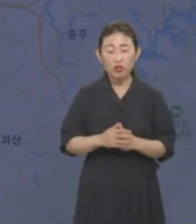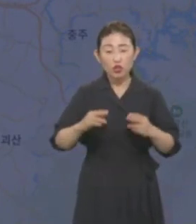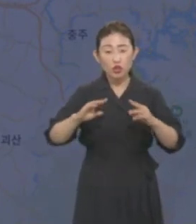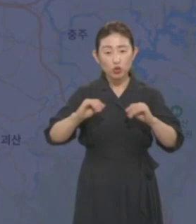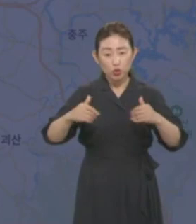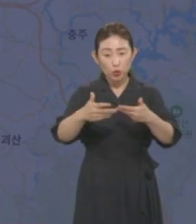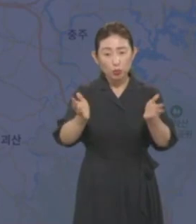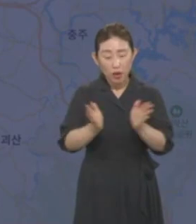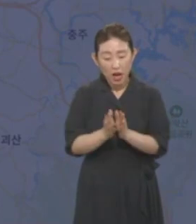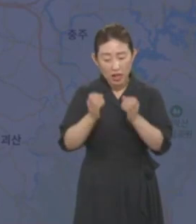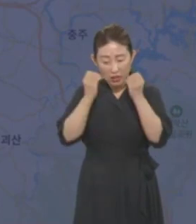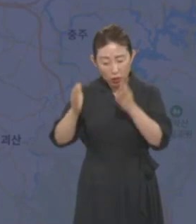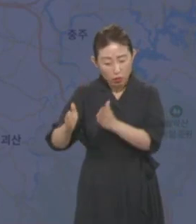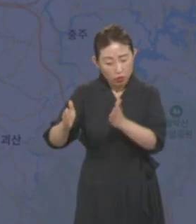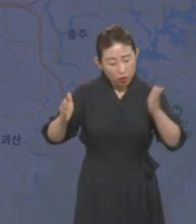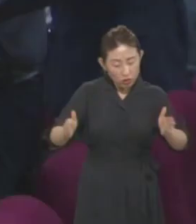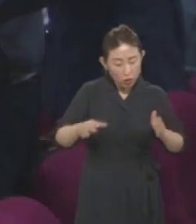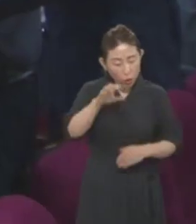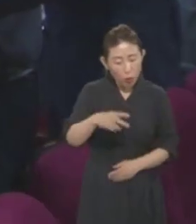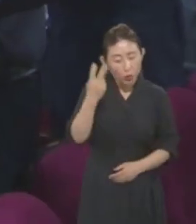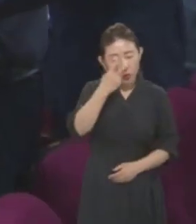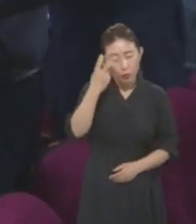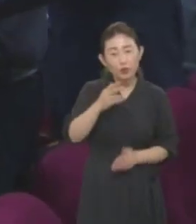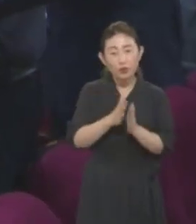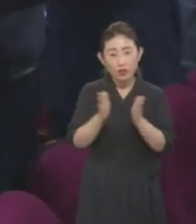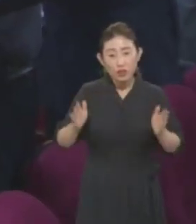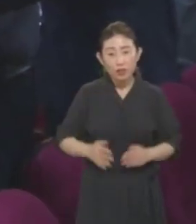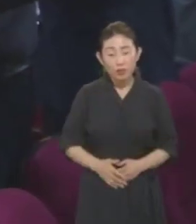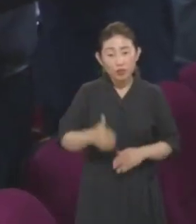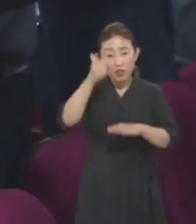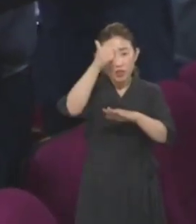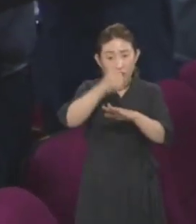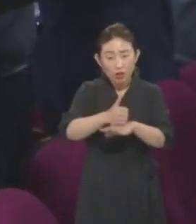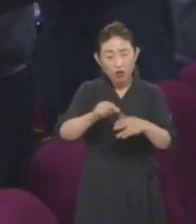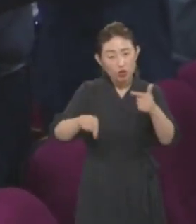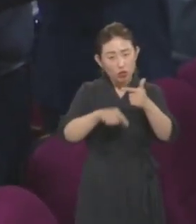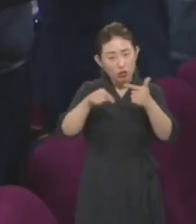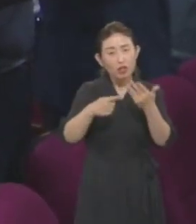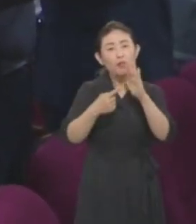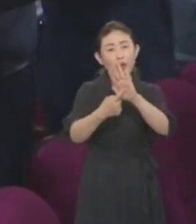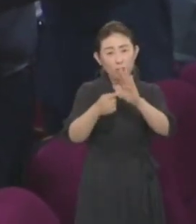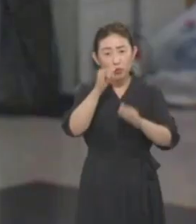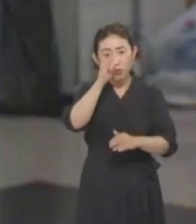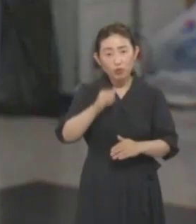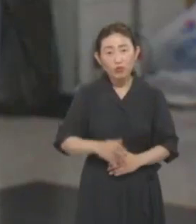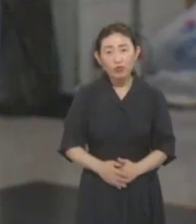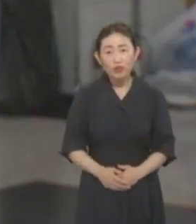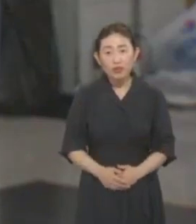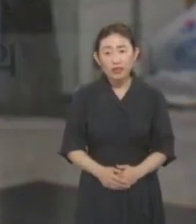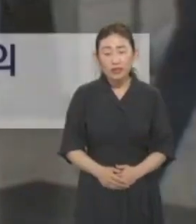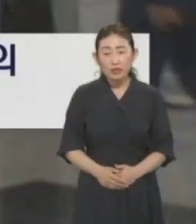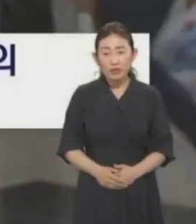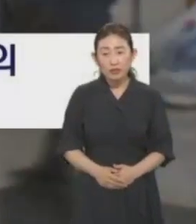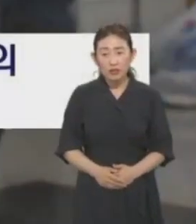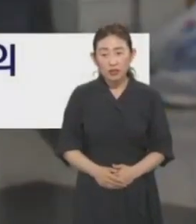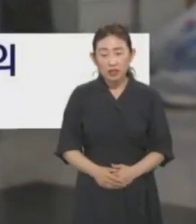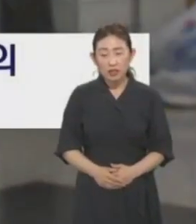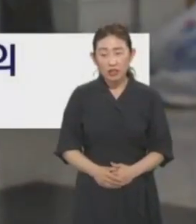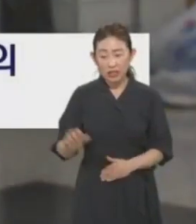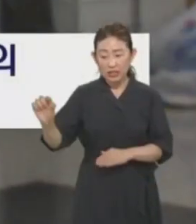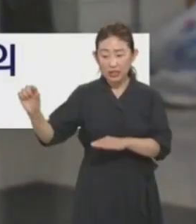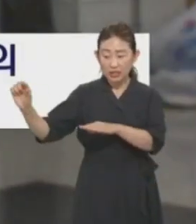신규 연장 노선 검토에 들어간 겁니다. 그 용역 결과가 이달 안에 발표됩니다. GTX 신호선